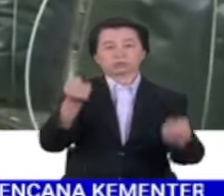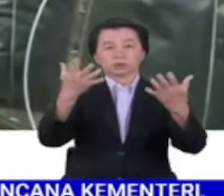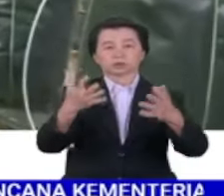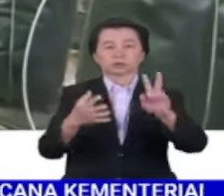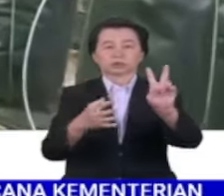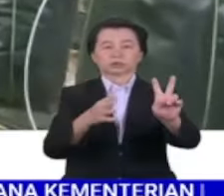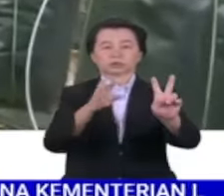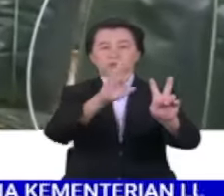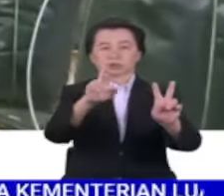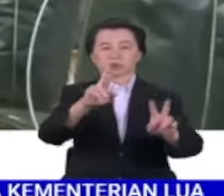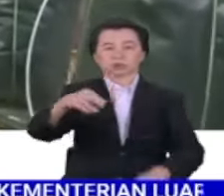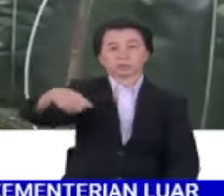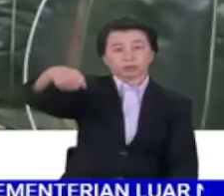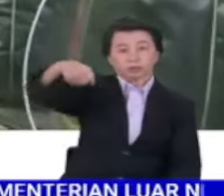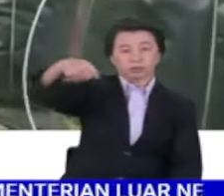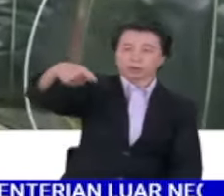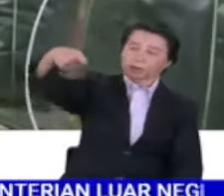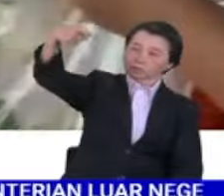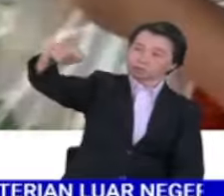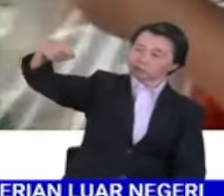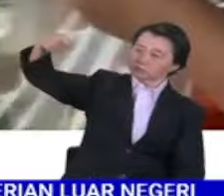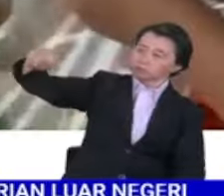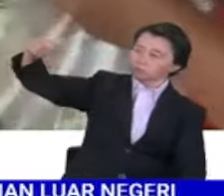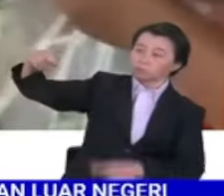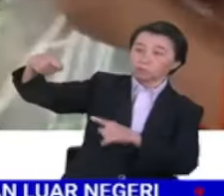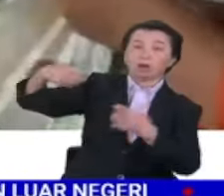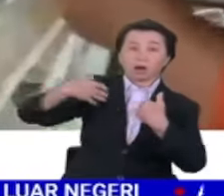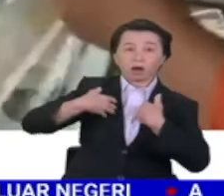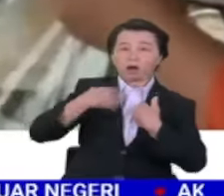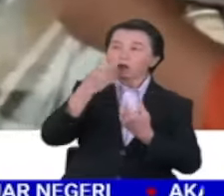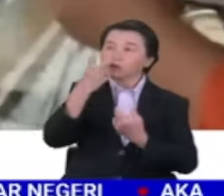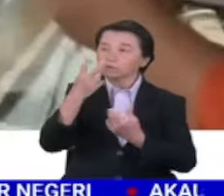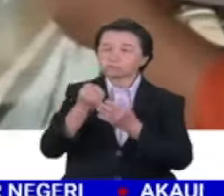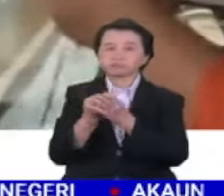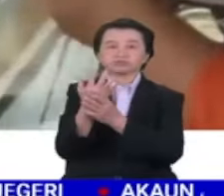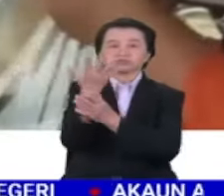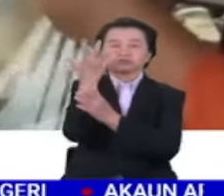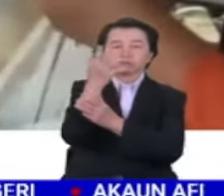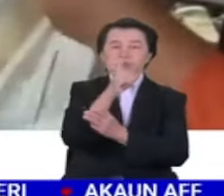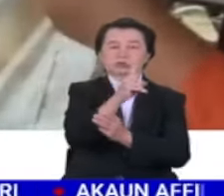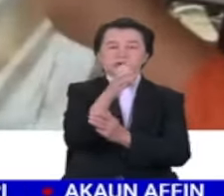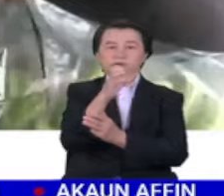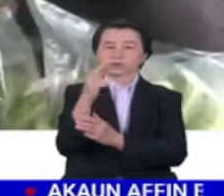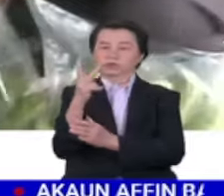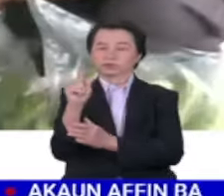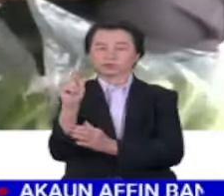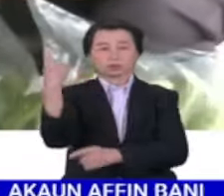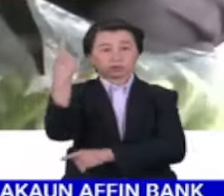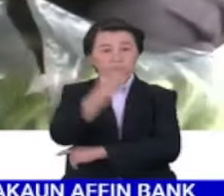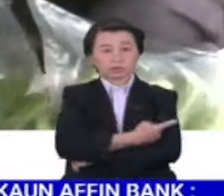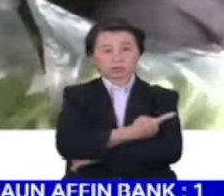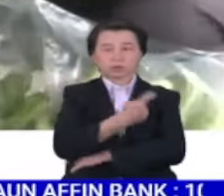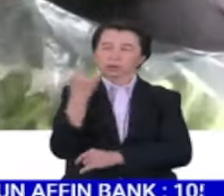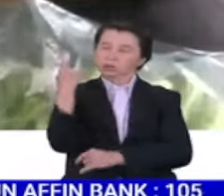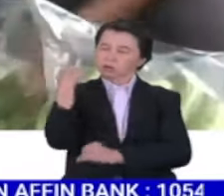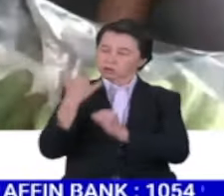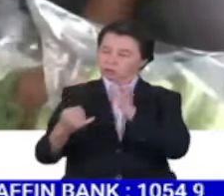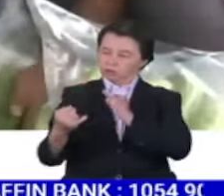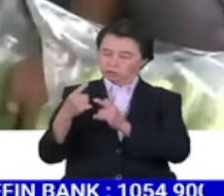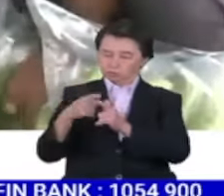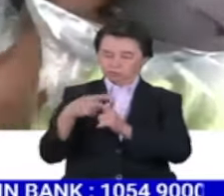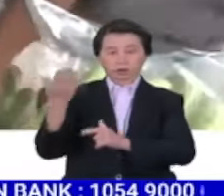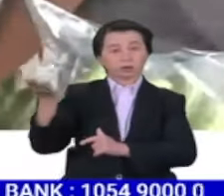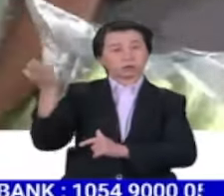2000 batang sudah bercahaya mengeluarkan hasil lebih 100 kg sehari sejak akhir bulan lalu